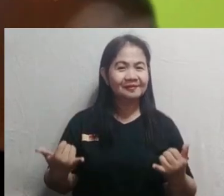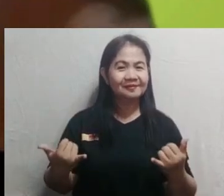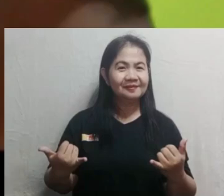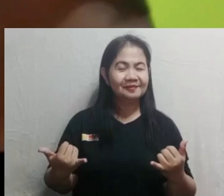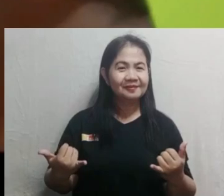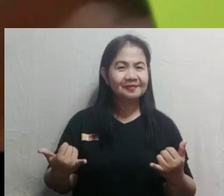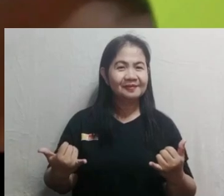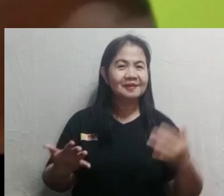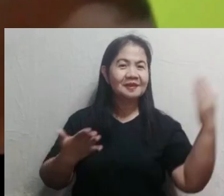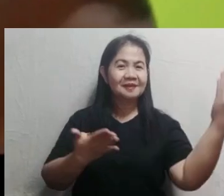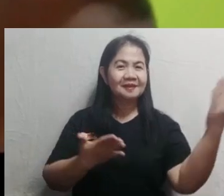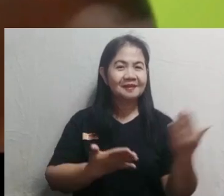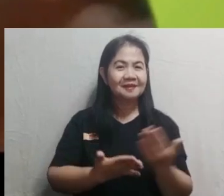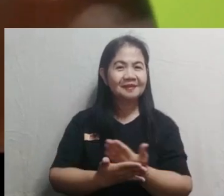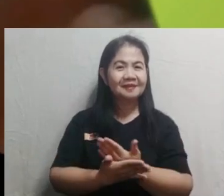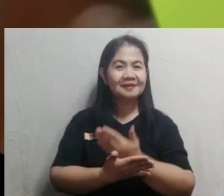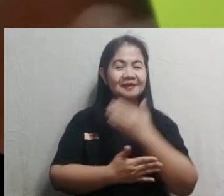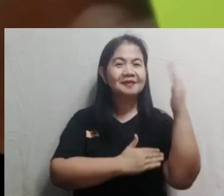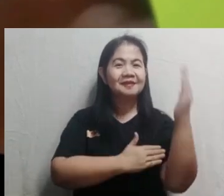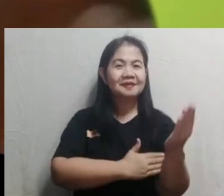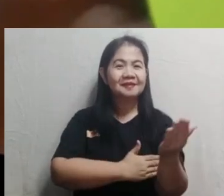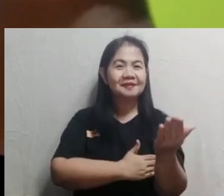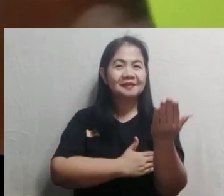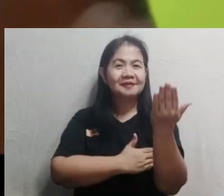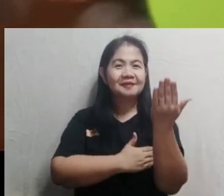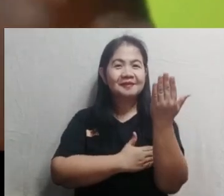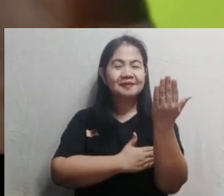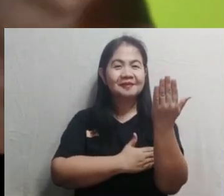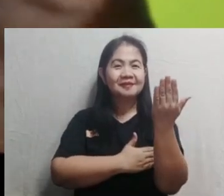Ngayon ay isang bagong umaga,